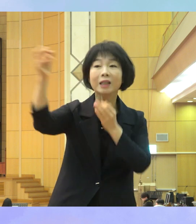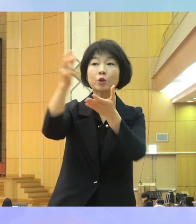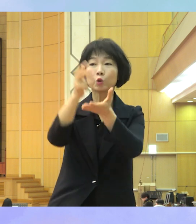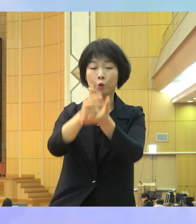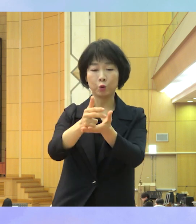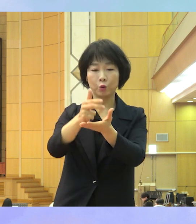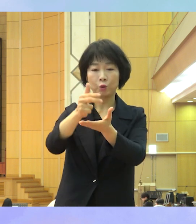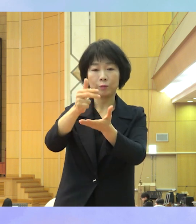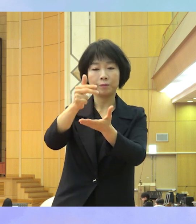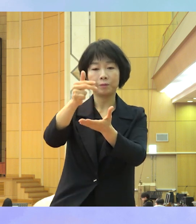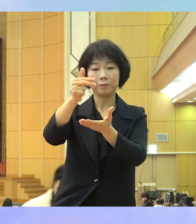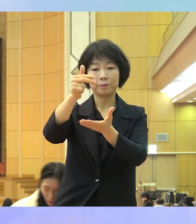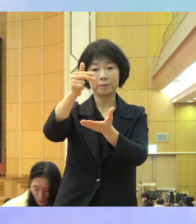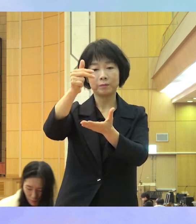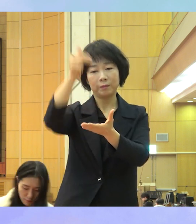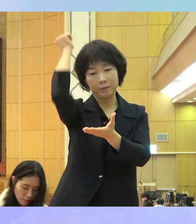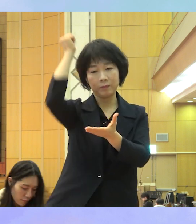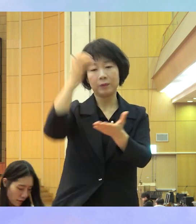영원하신 주,